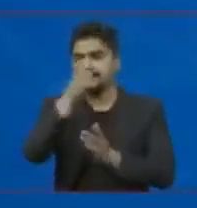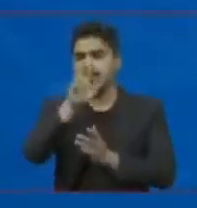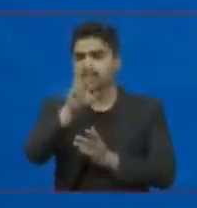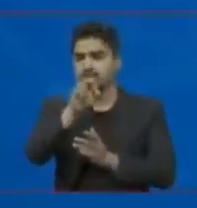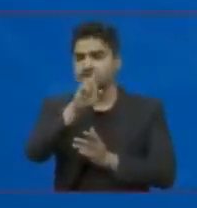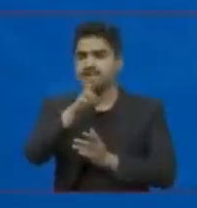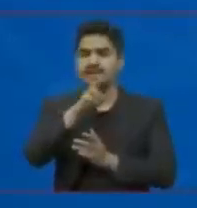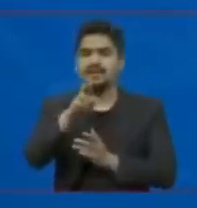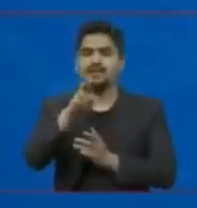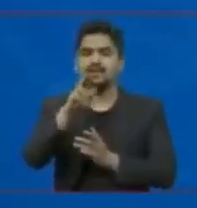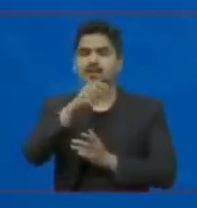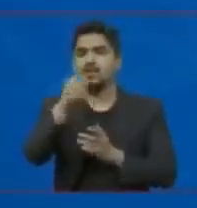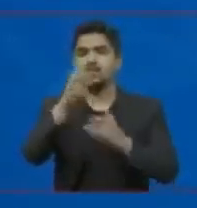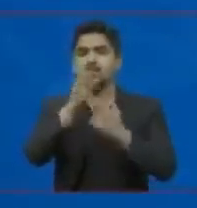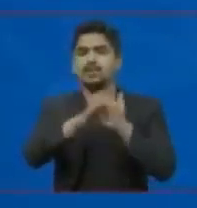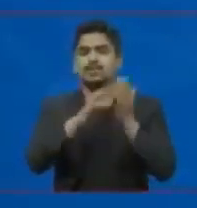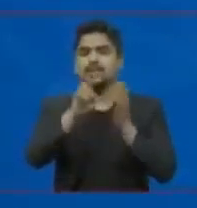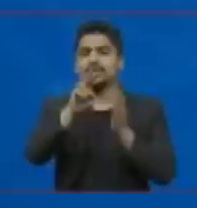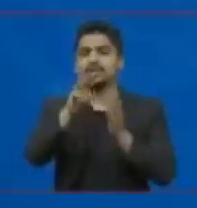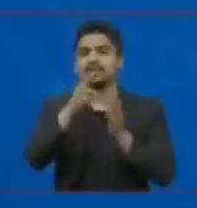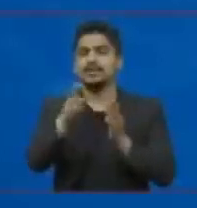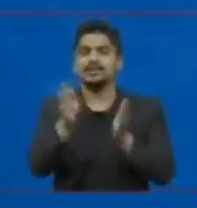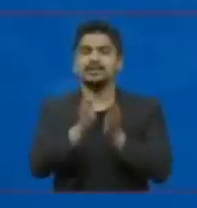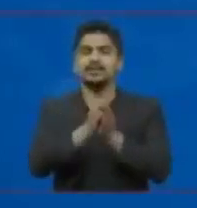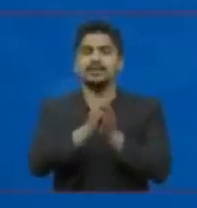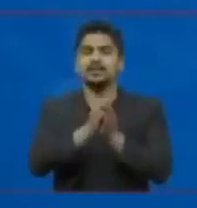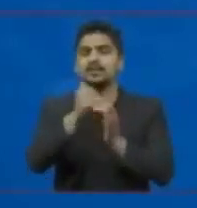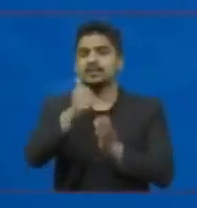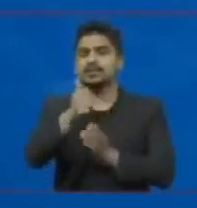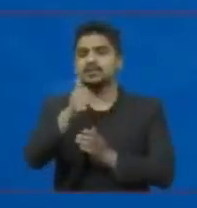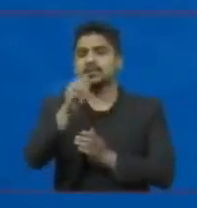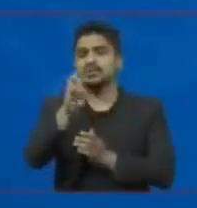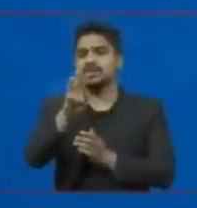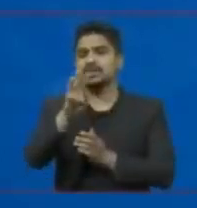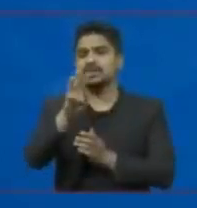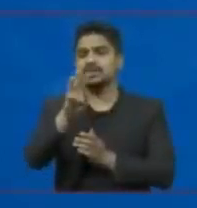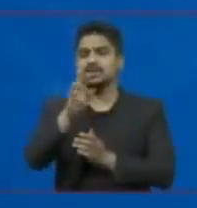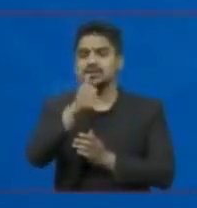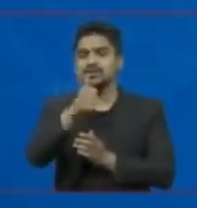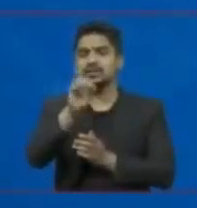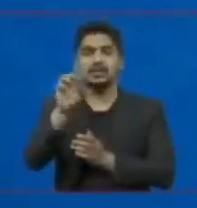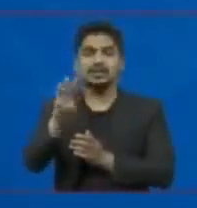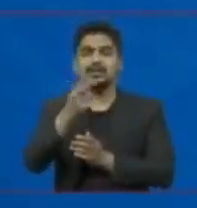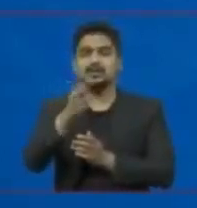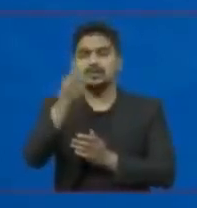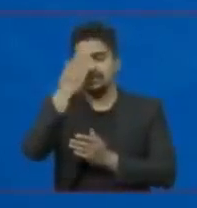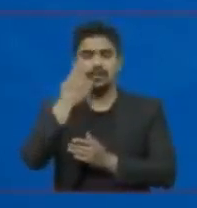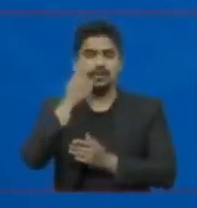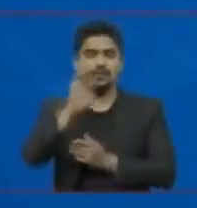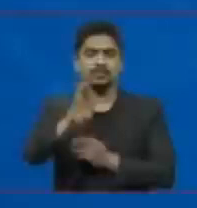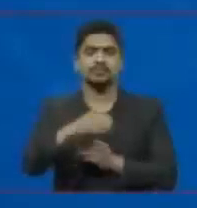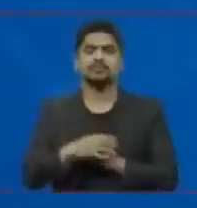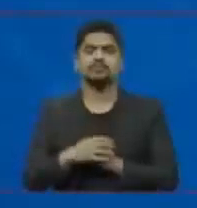ज्यान गएसँगै संक्रमणका कारण ज्यान गुमाउनेको संख्या 3,066 पुगेको छ। प्रदेशसभाको विशेष अधिवेशनको माग